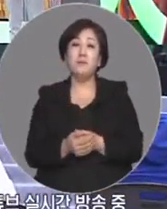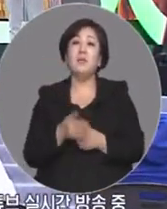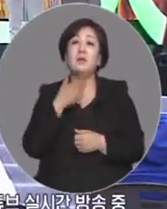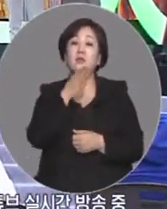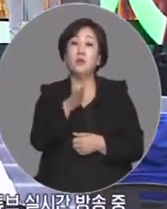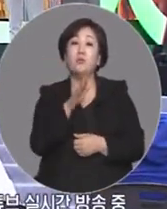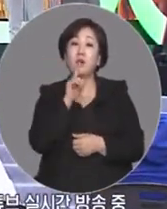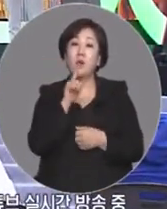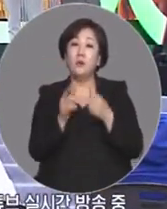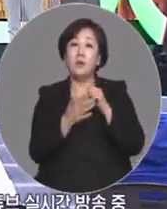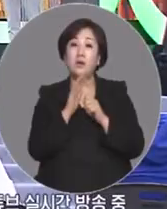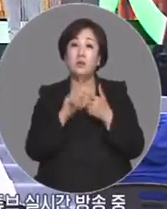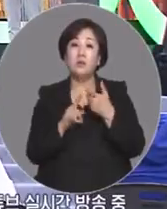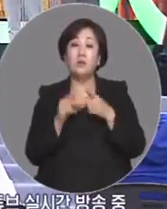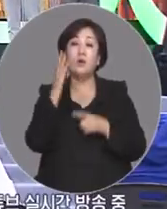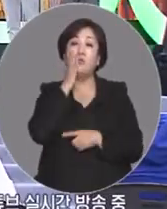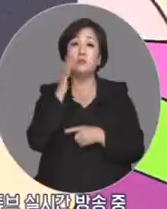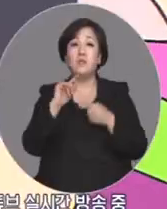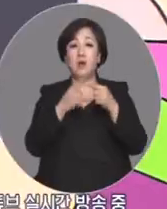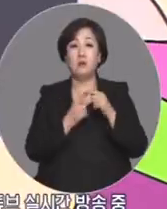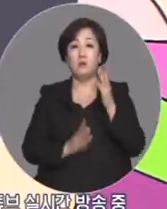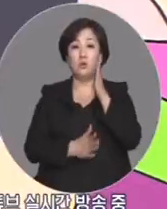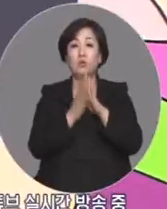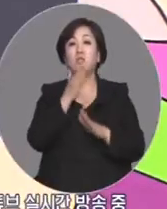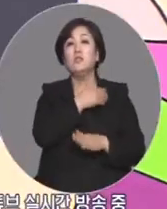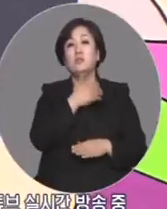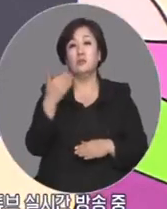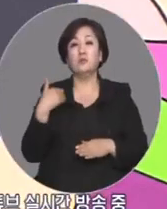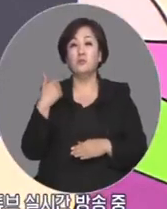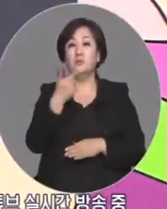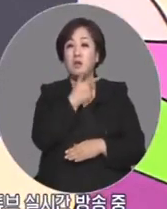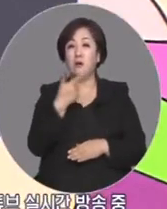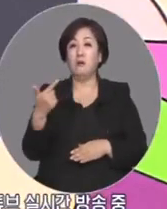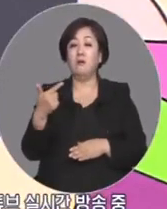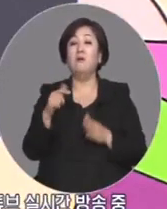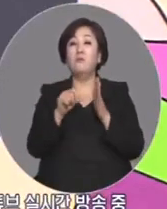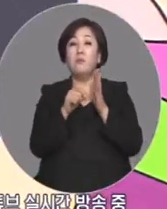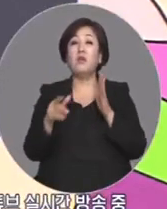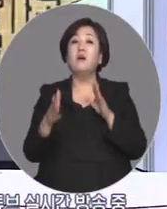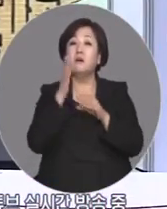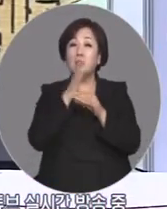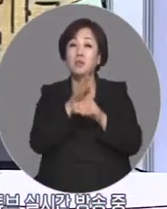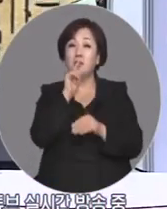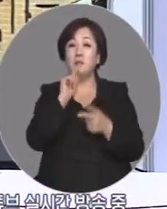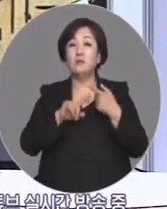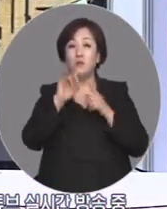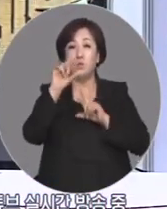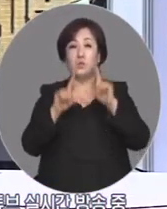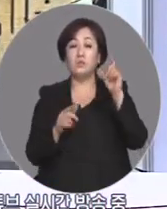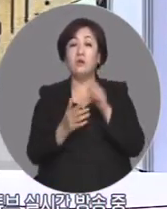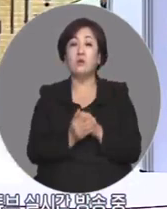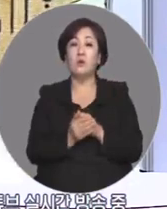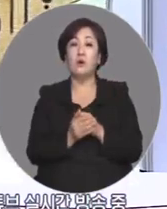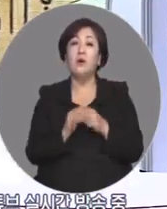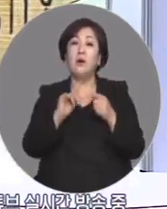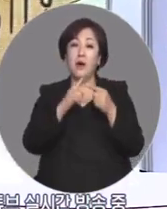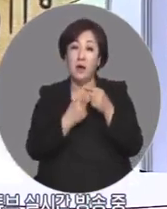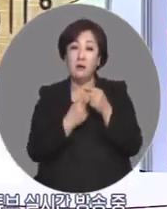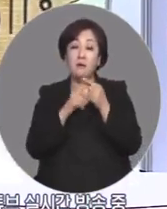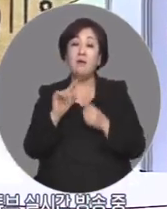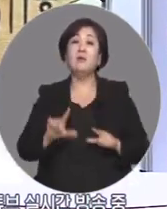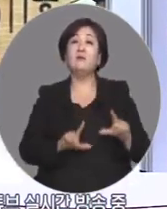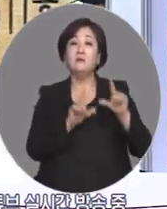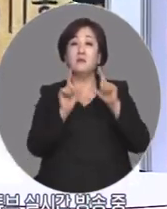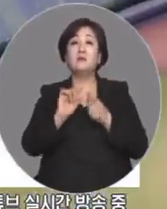전문가들은 울산 2 한글 도시로서 충분한 매력이 있다고 말합니다 팡 걸을 살리기